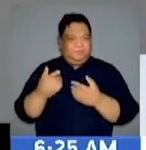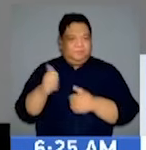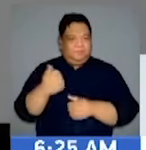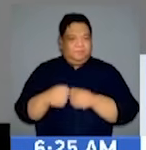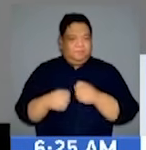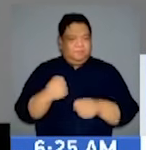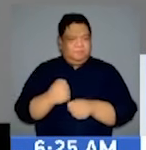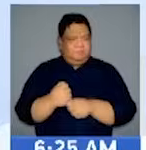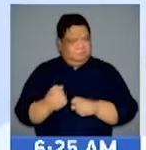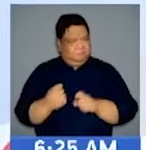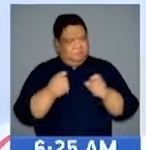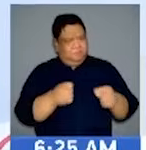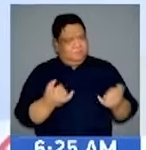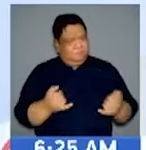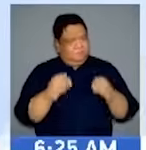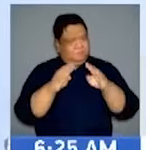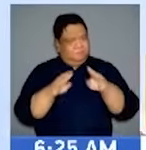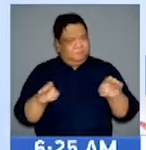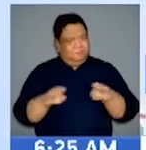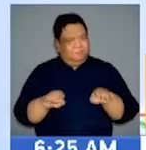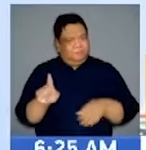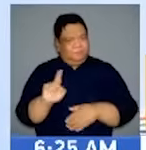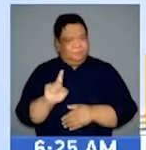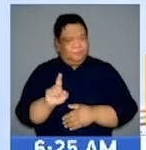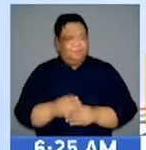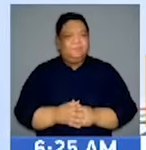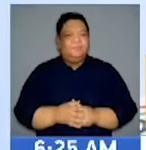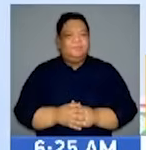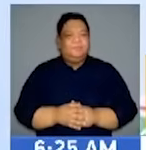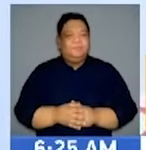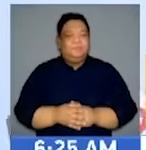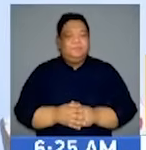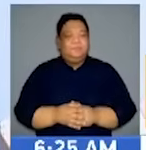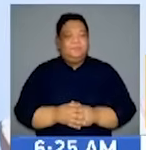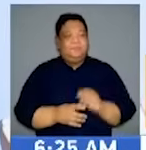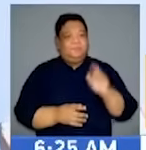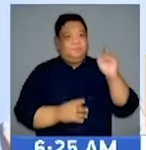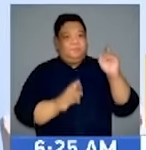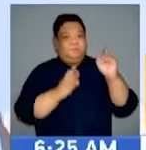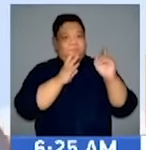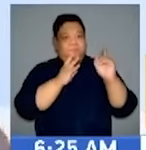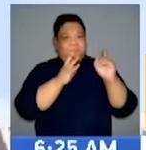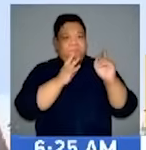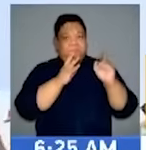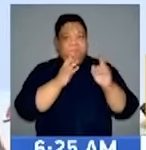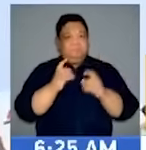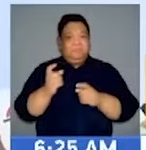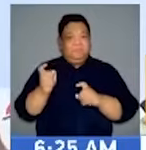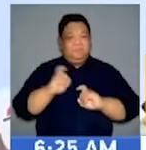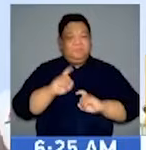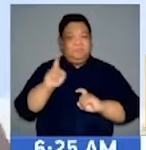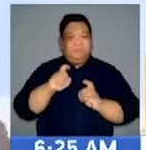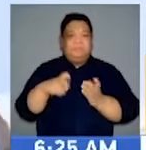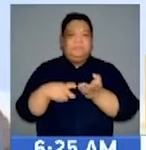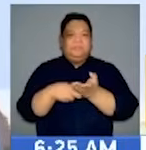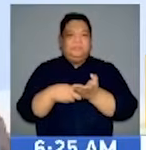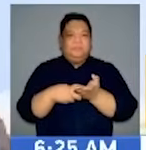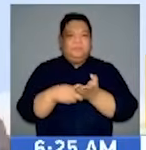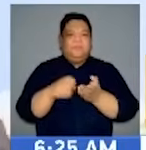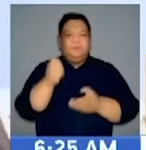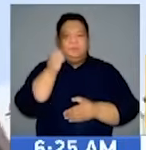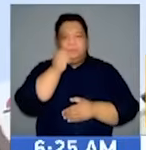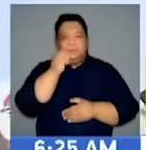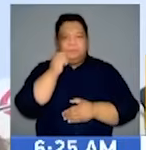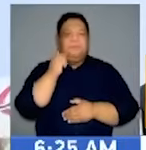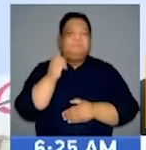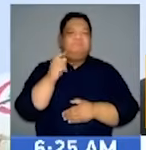Christmas? Pag si Dong yung binibigay niya sa akin, ticket. Palagi kami nagbabakasyon at yun ang nililook forward ko eh.